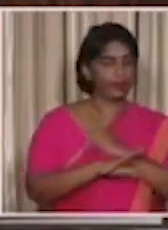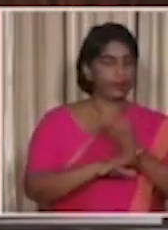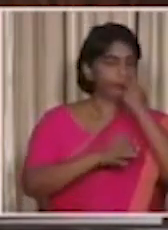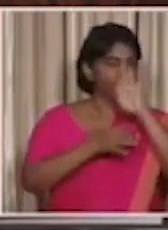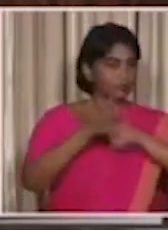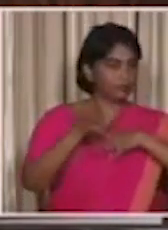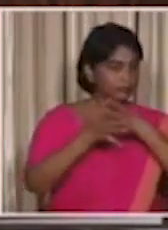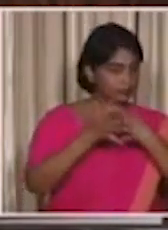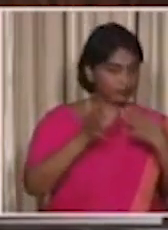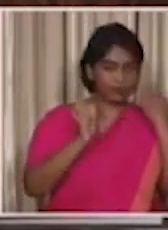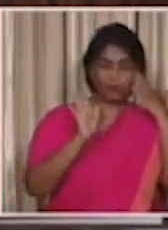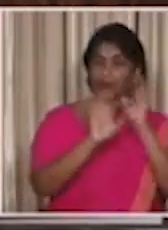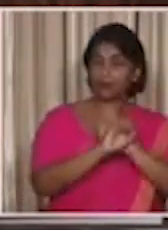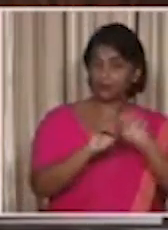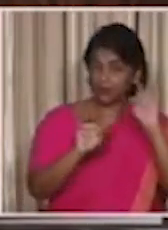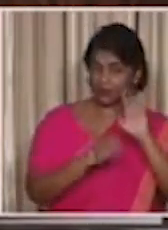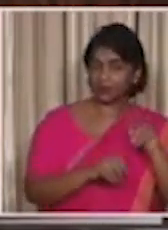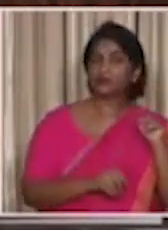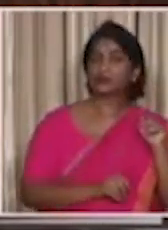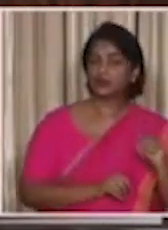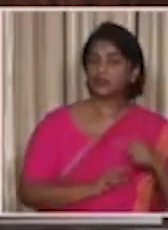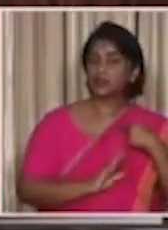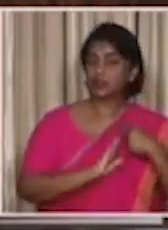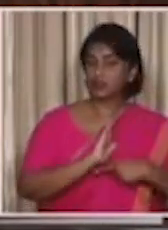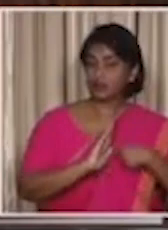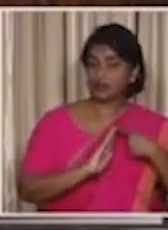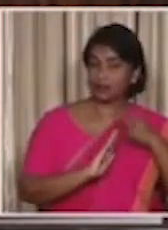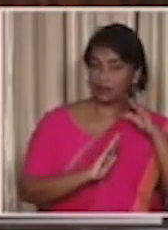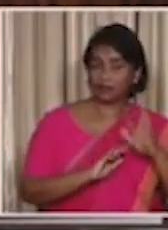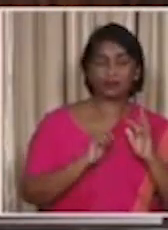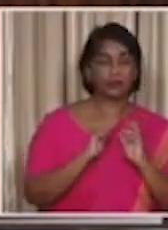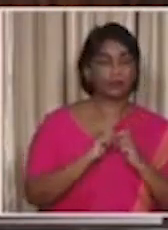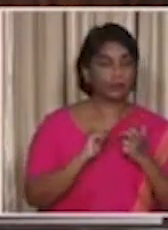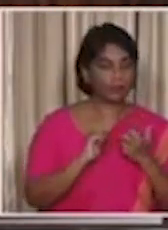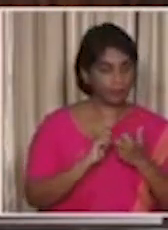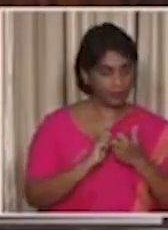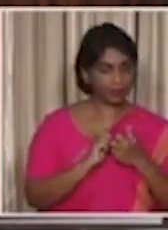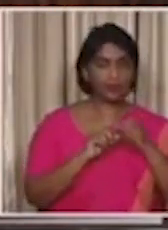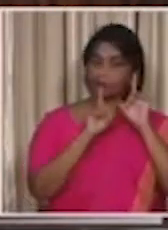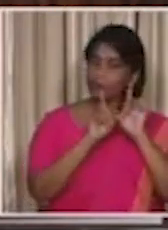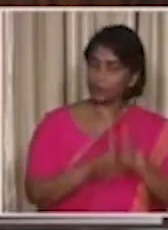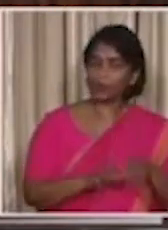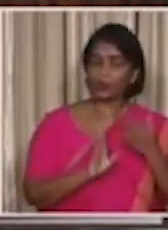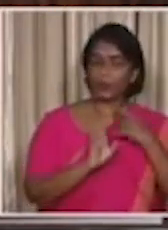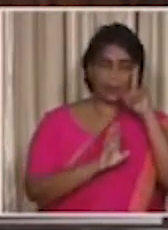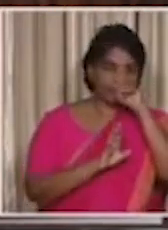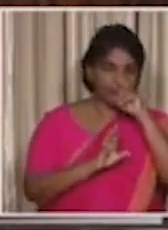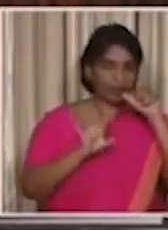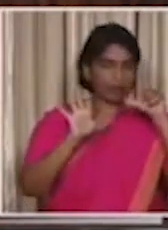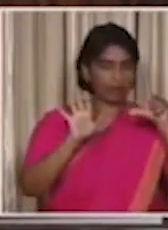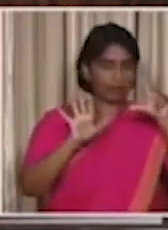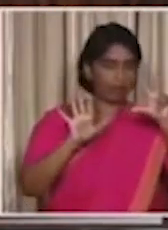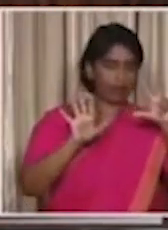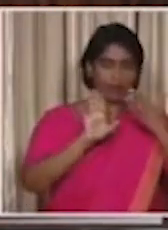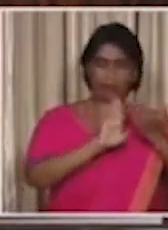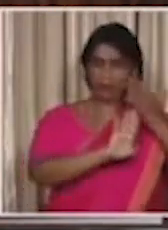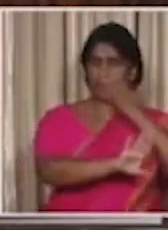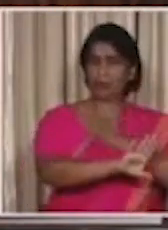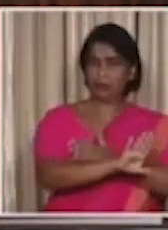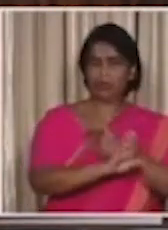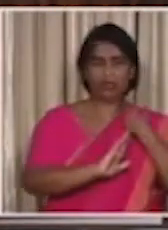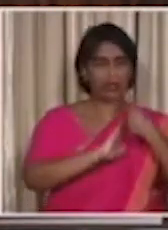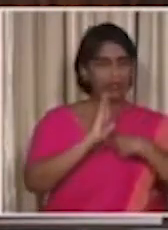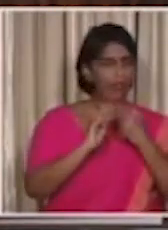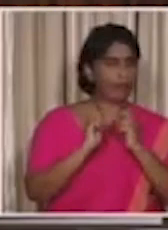ලේඛන ඉදිරිපත් කරන අවස්ථාවේ රට පත් වූ තිබෙන තත්ත්වයත් ඒ වගේ මීට මාස 7-8කට කලින් රටේ තිබුණු